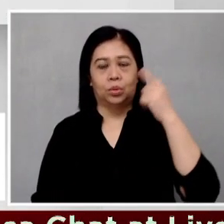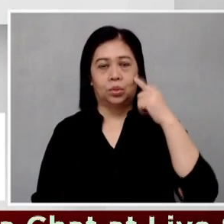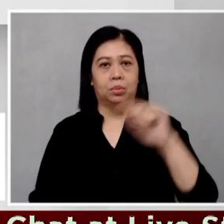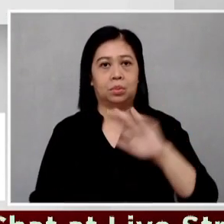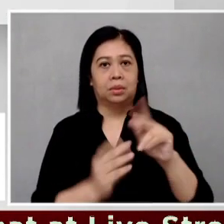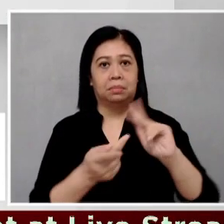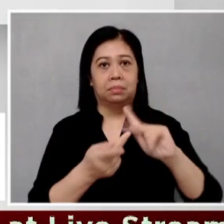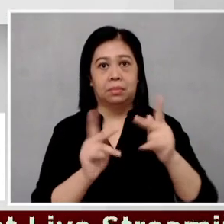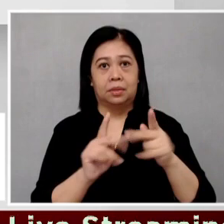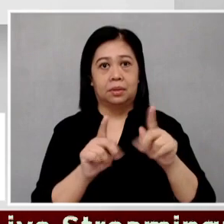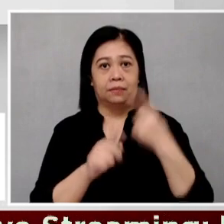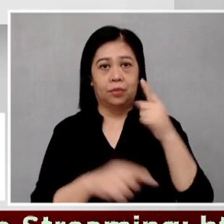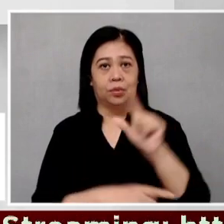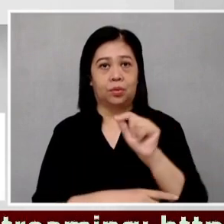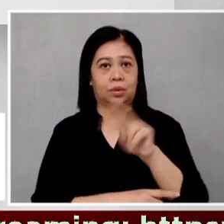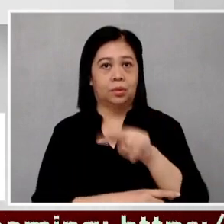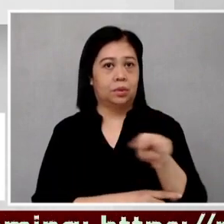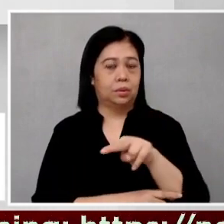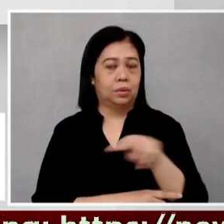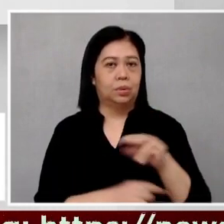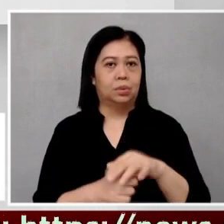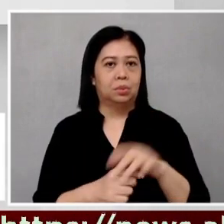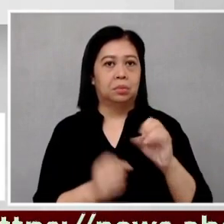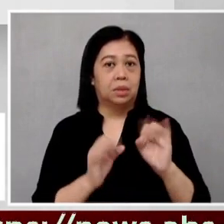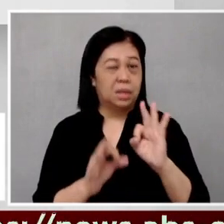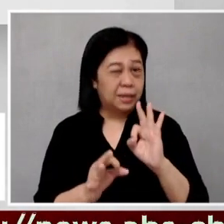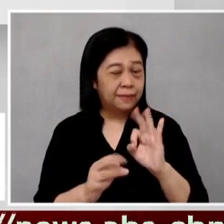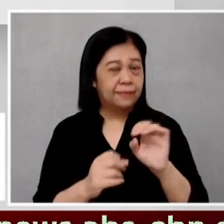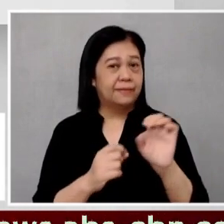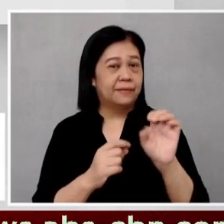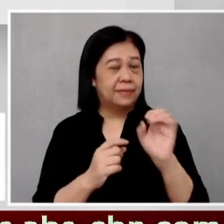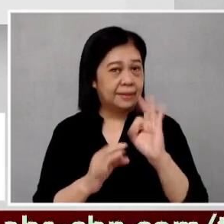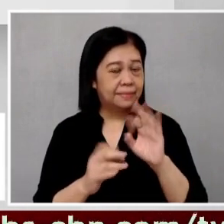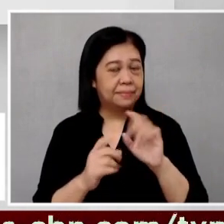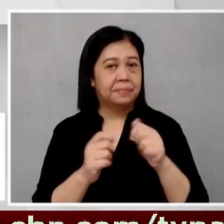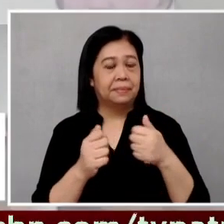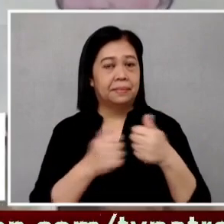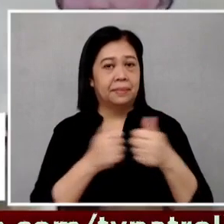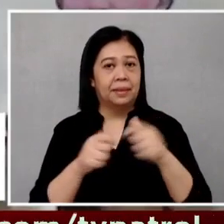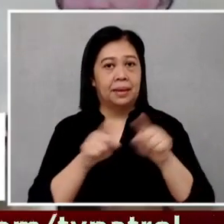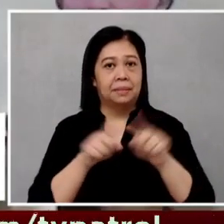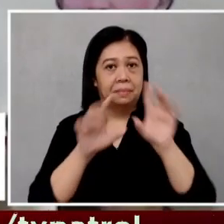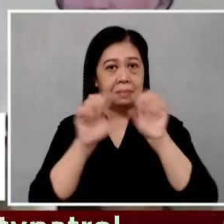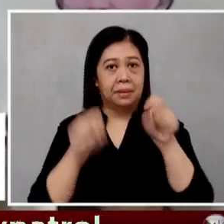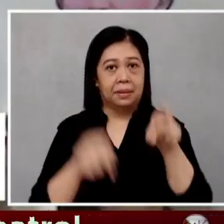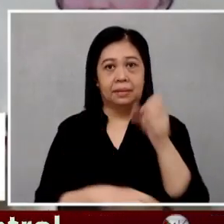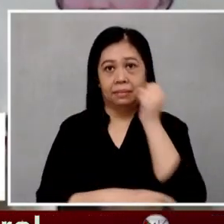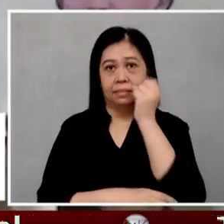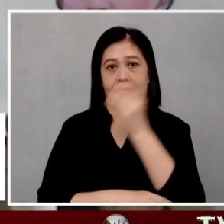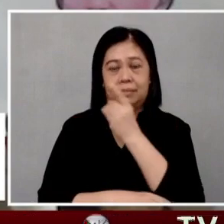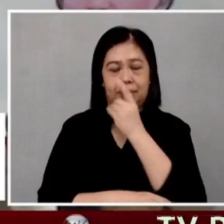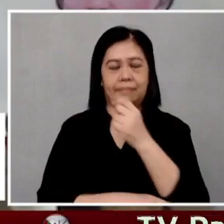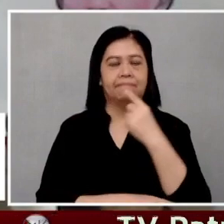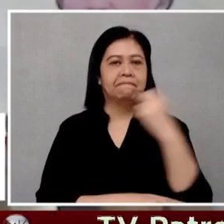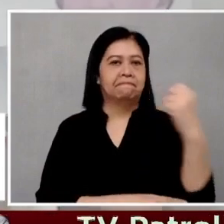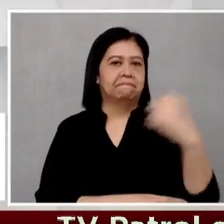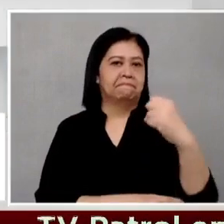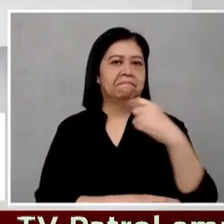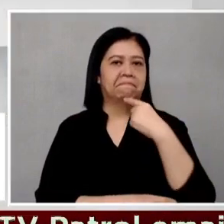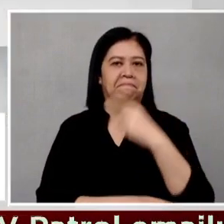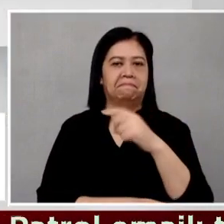katandem sa 2022. Ito'y kung sakali raw natatakbo siya bilang Pangulo. Kinumpirma naman ito ni Senador